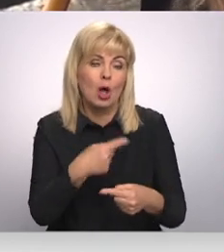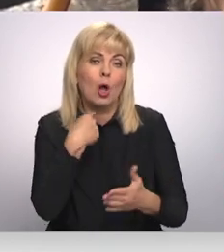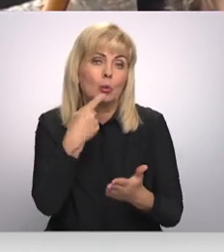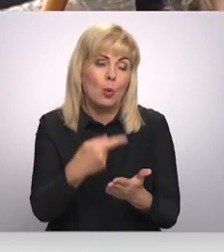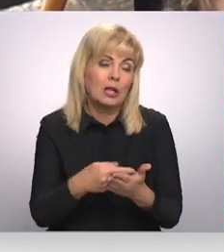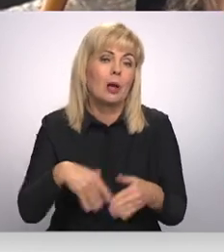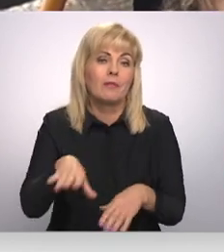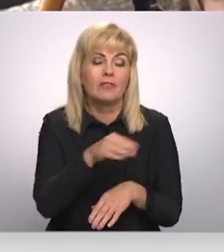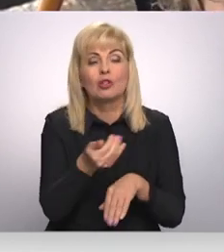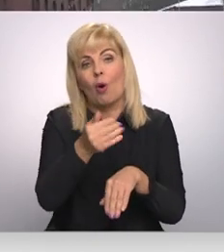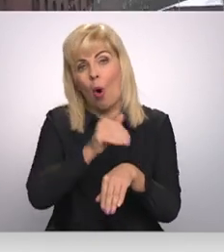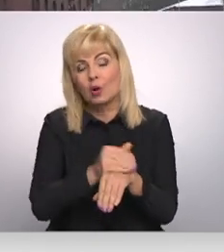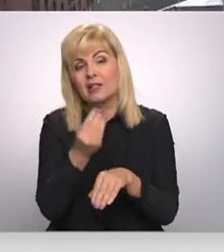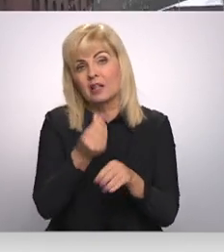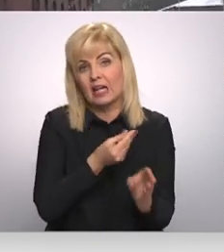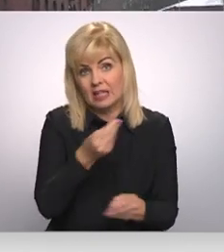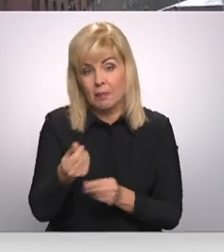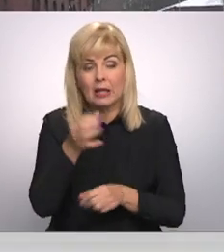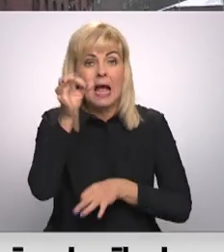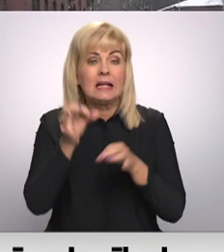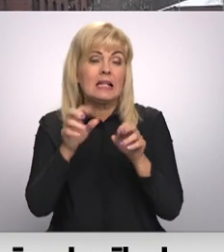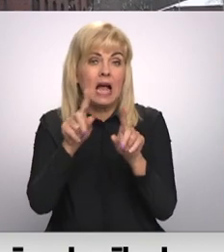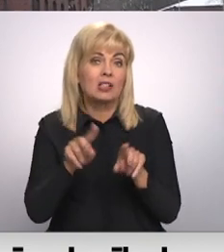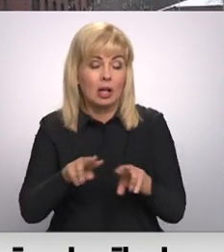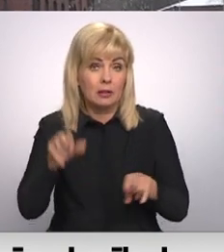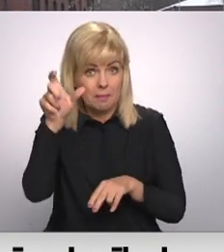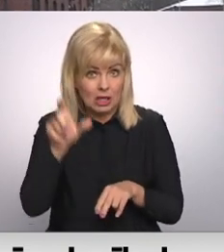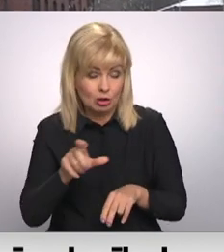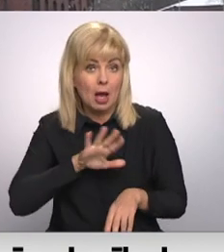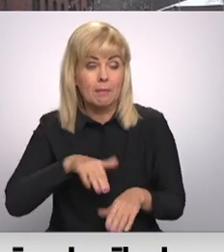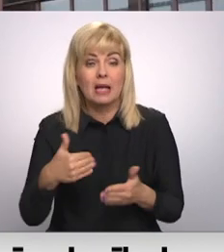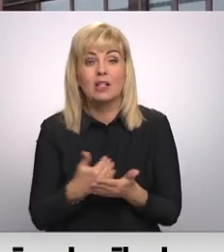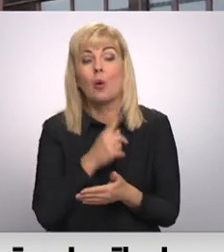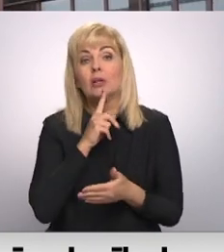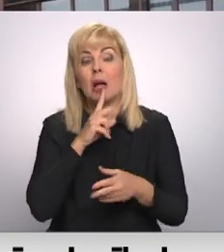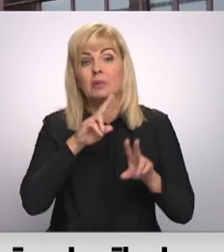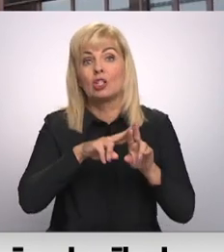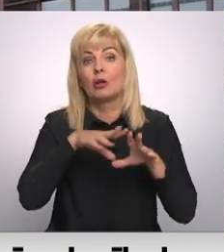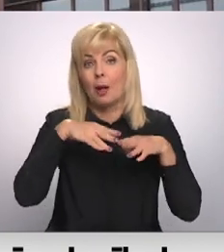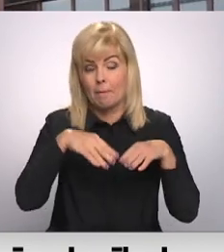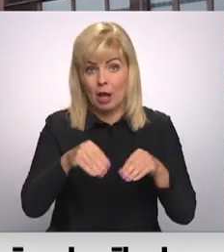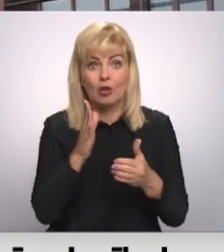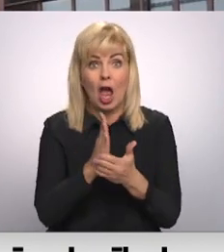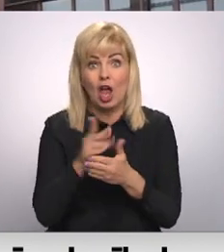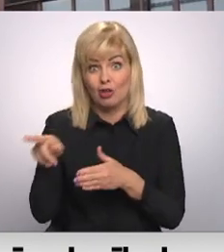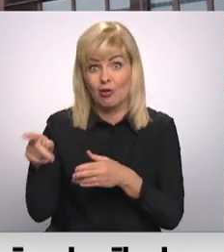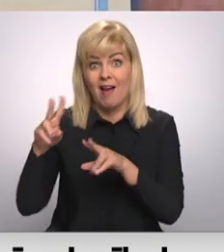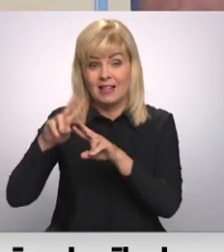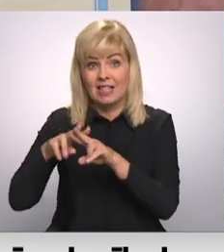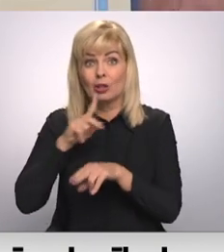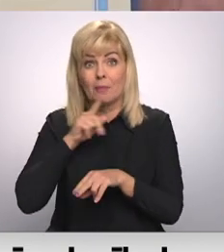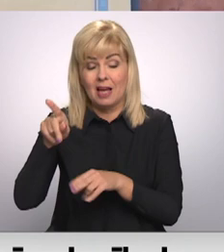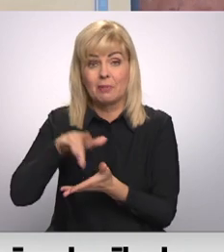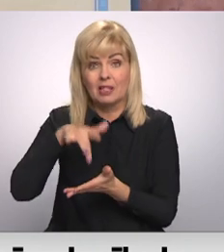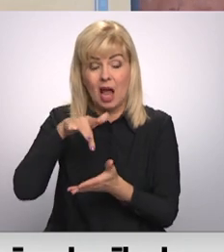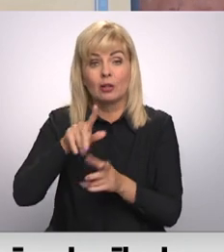visus šos konkrētās izmaksas. Tieslietu ministrs tostarp jau norādīs, ka pēc jaunā Liepājas cietuma pabeigšanas esošā cietuma ēka, kas atrodas Liepājas